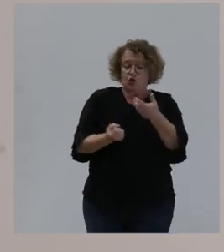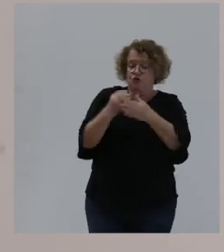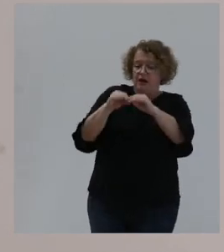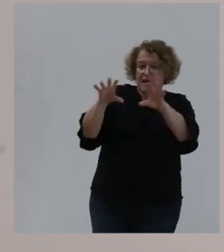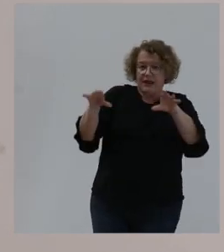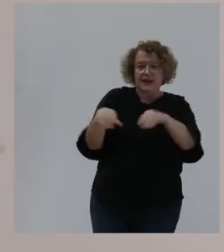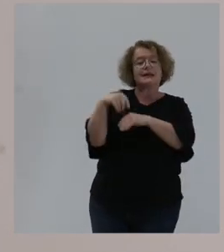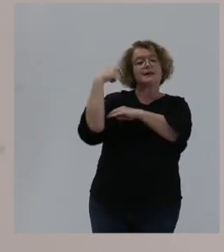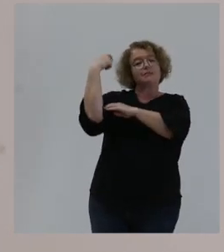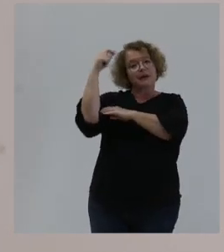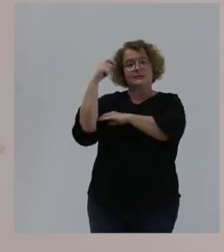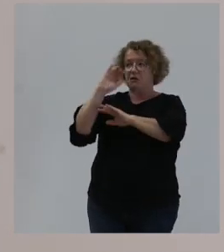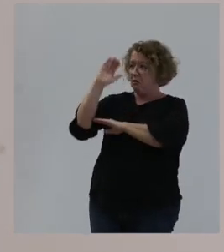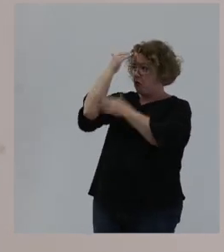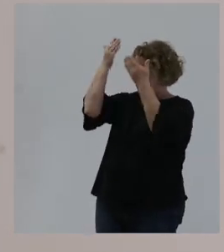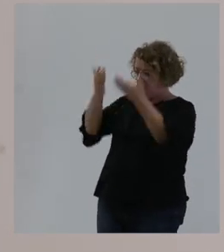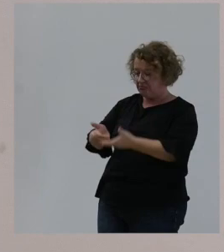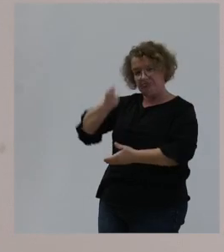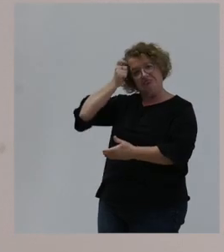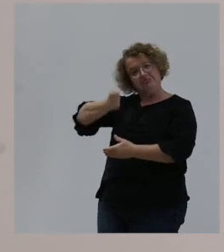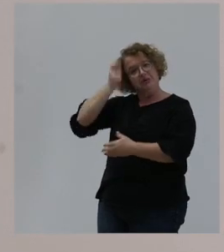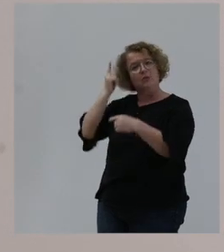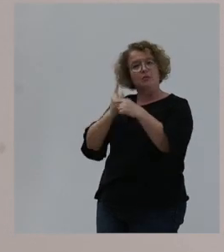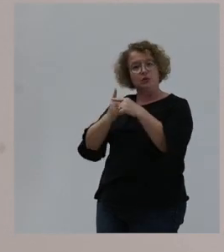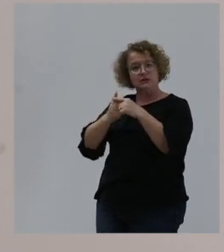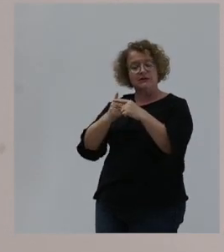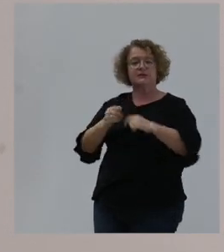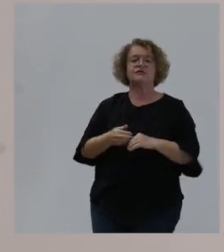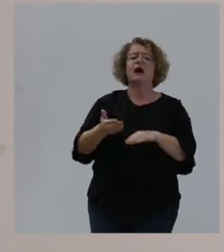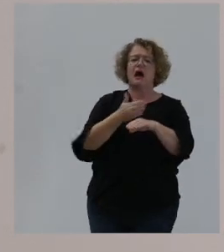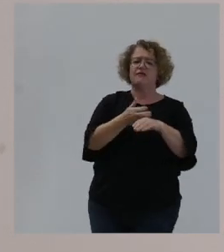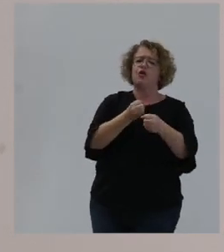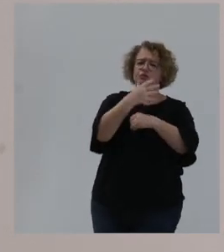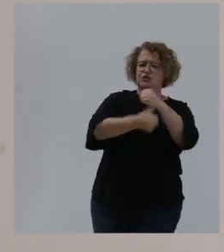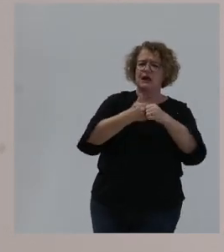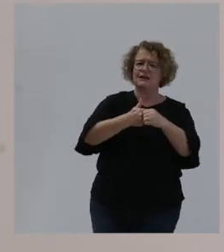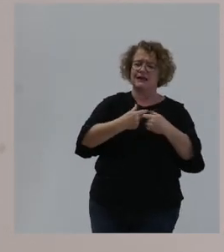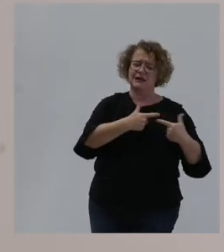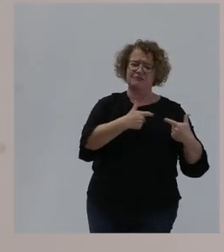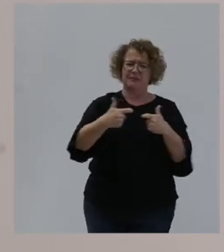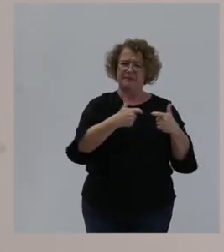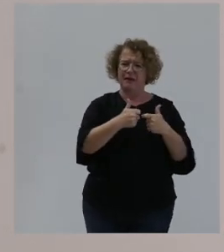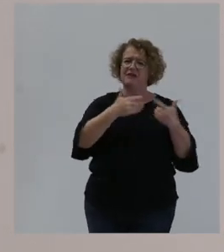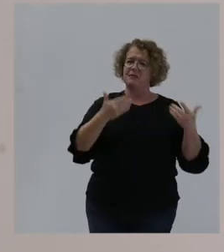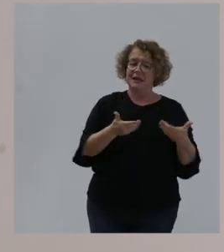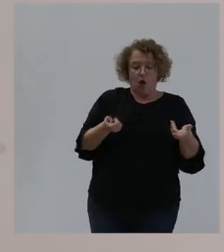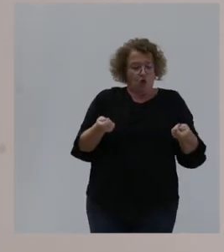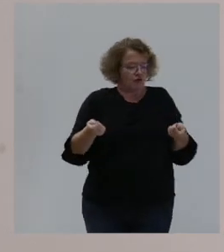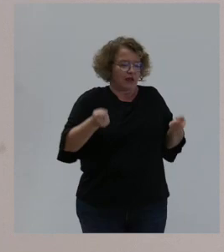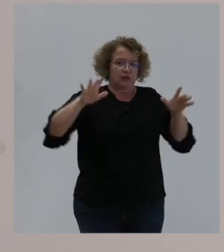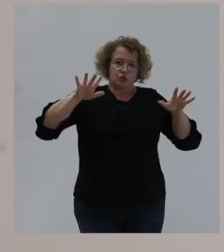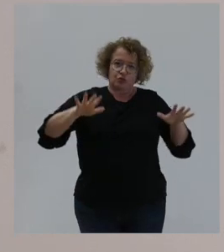équipe présidentielle est reconnu comme positif. Après des années de tension, la gouvernance profite aujourd'hui d'un fonctionnement